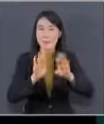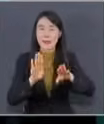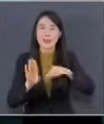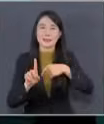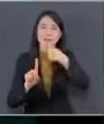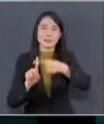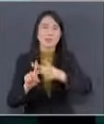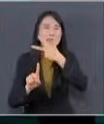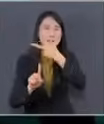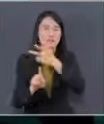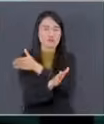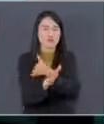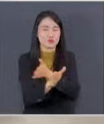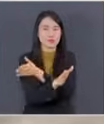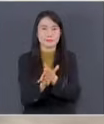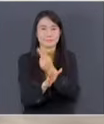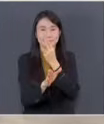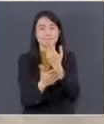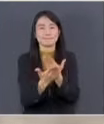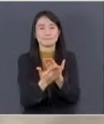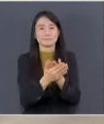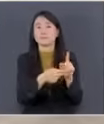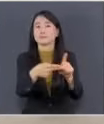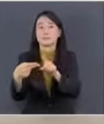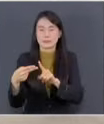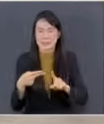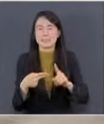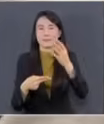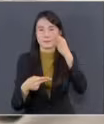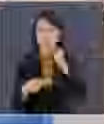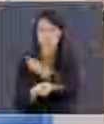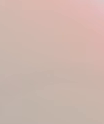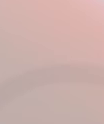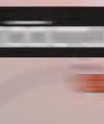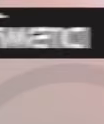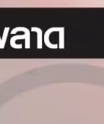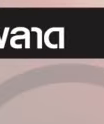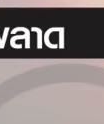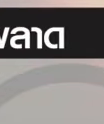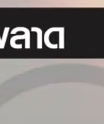31มีนาคมปีหน้าเนี่ยเงินดิจิตอลได้แน่แจกแน ่ นะครับผม